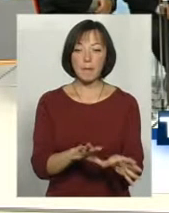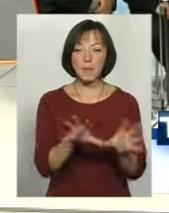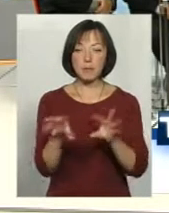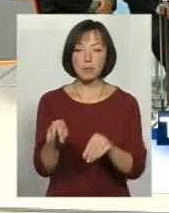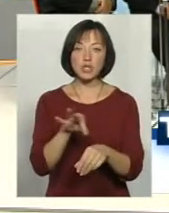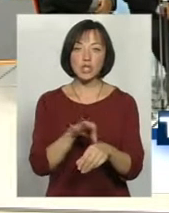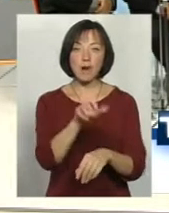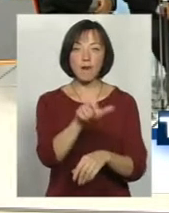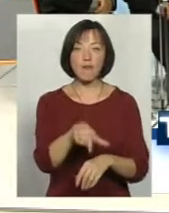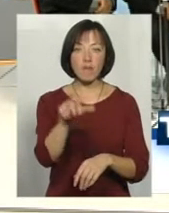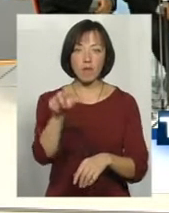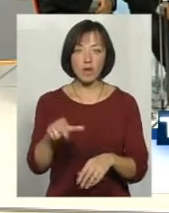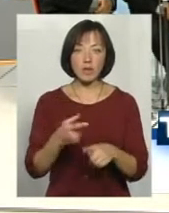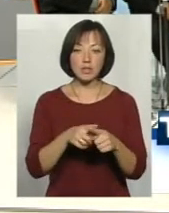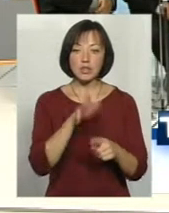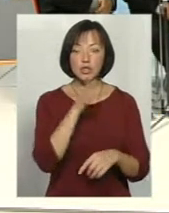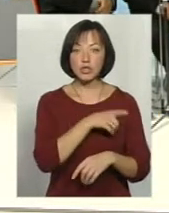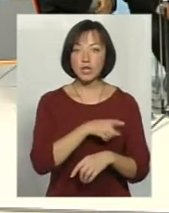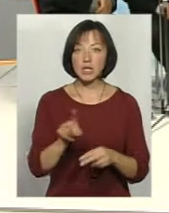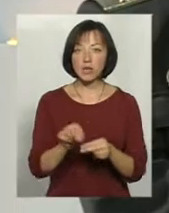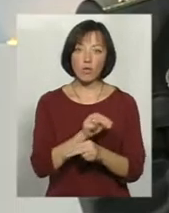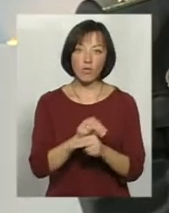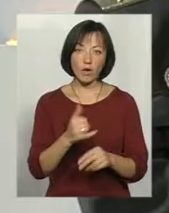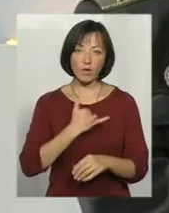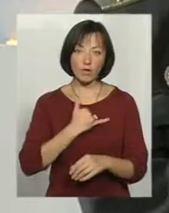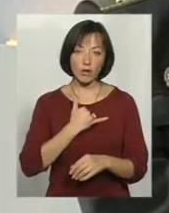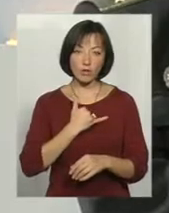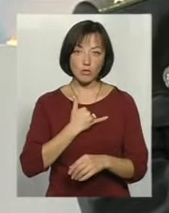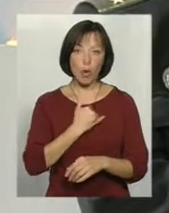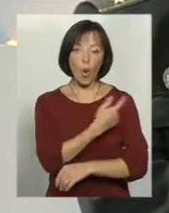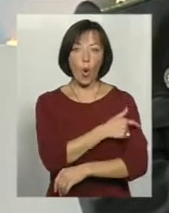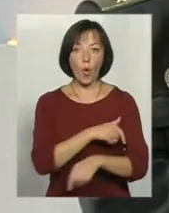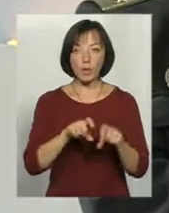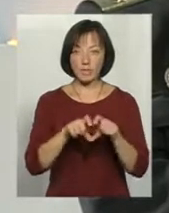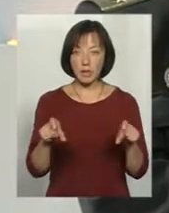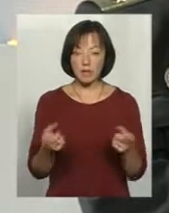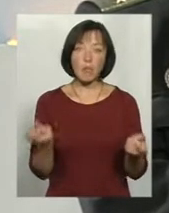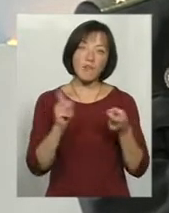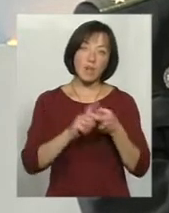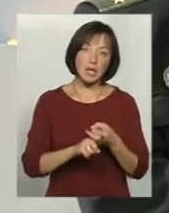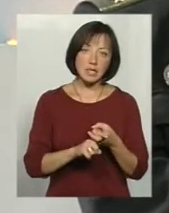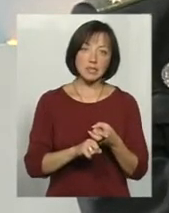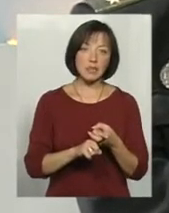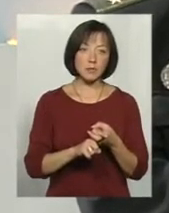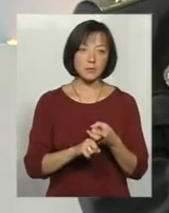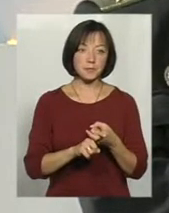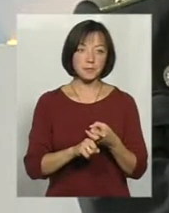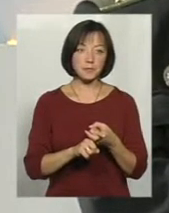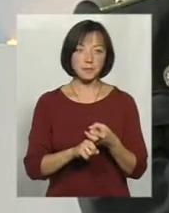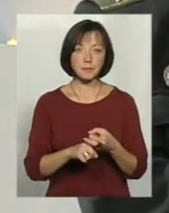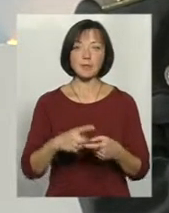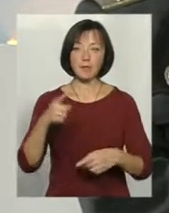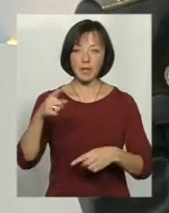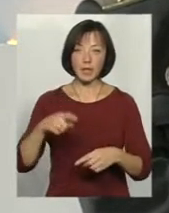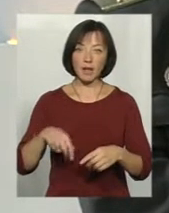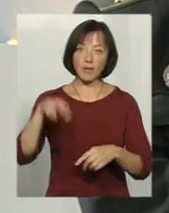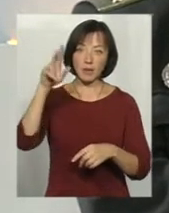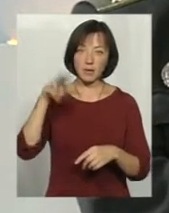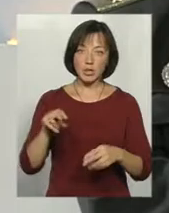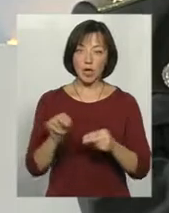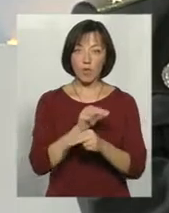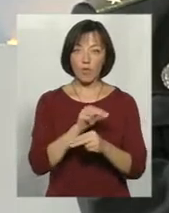які будуть в цей час проходити лікування в нашому госпіталі. Тому що це пов'язано з переміщенням не тільки полікувального корпусу, але й